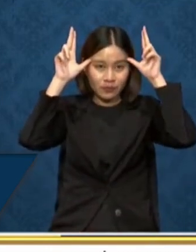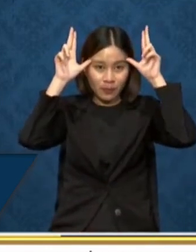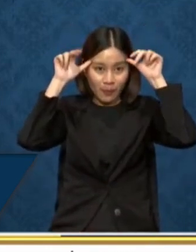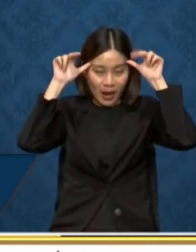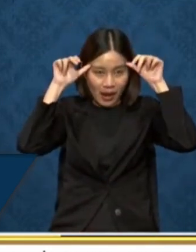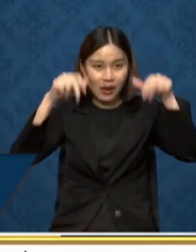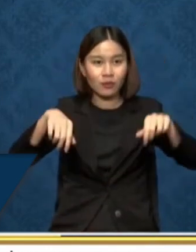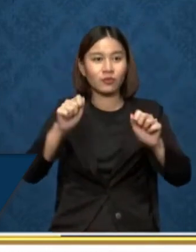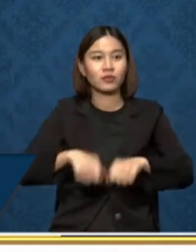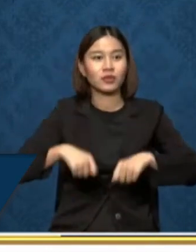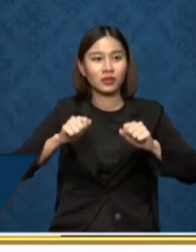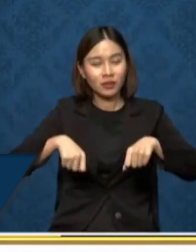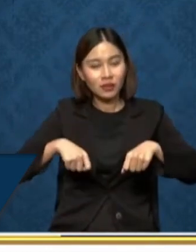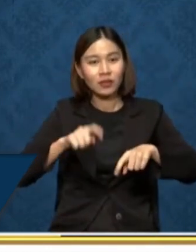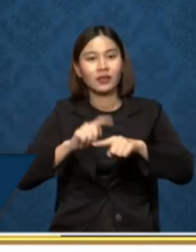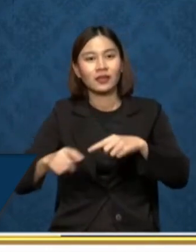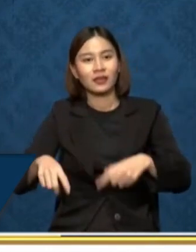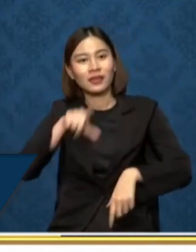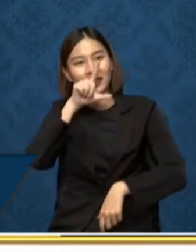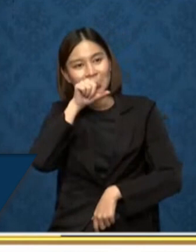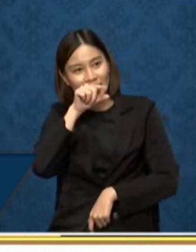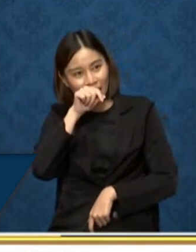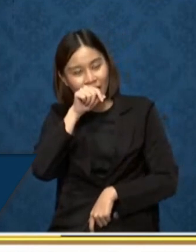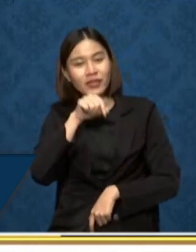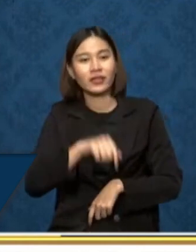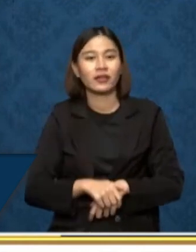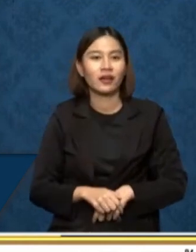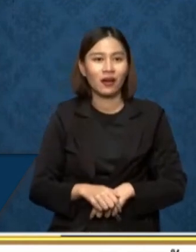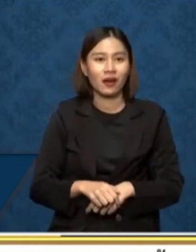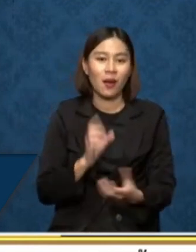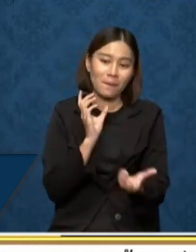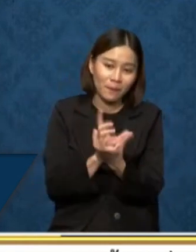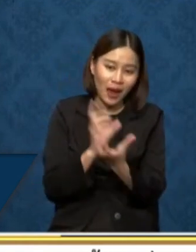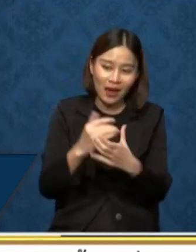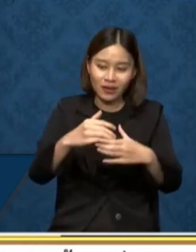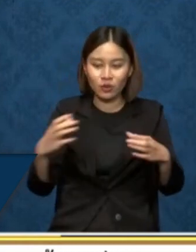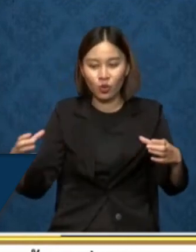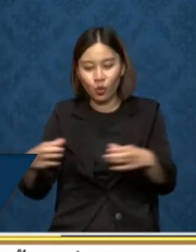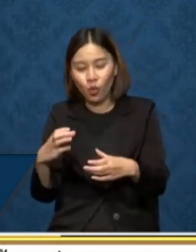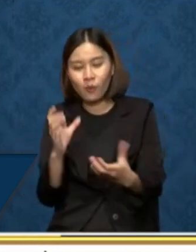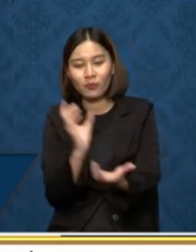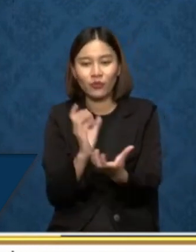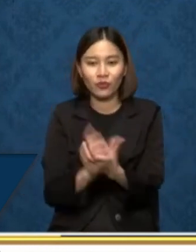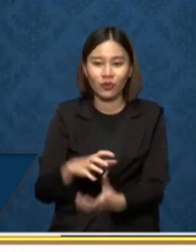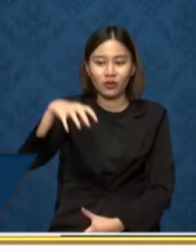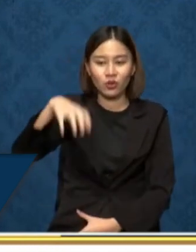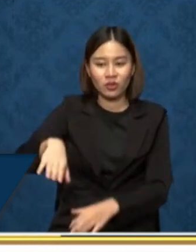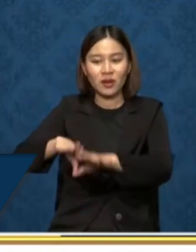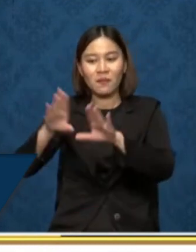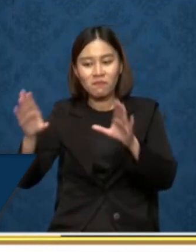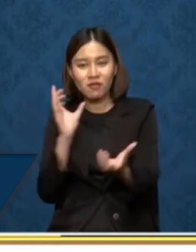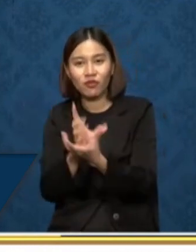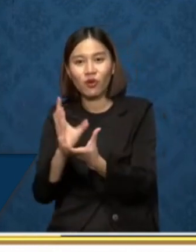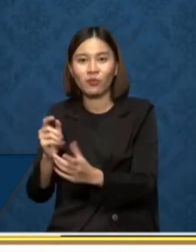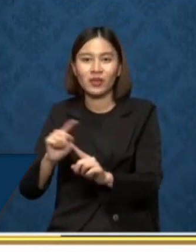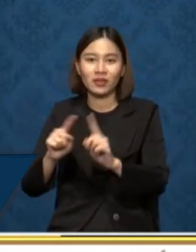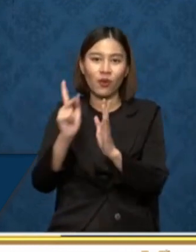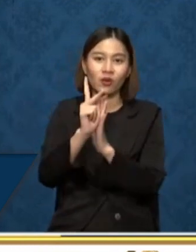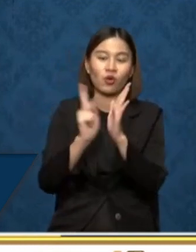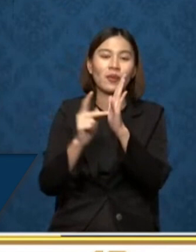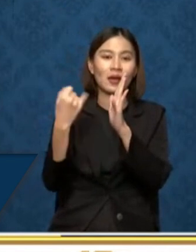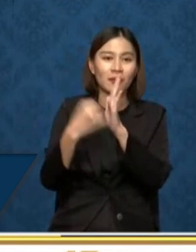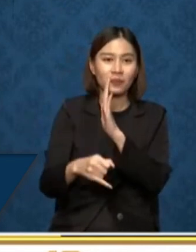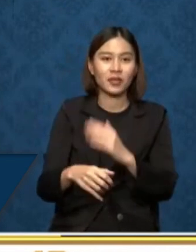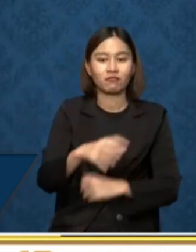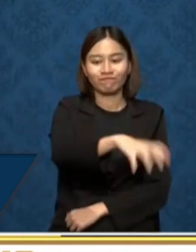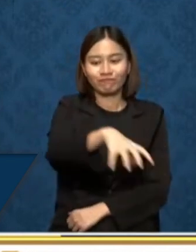บนดินไก่ชนนะครับบ่อนไก่วงไพ่หรือว่าบ่อนคาสิโนที่เปิดกันอย่างจงแจ้งทั้งๆที่มันผิดกฎหมายซึ่ง